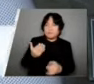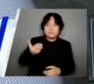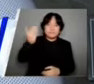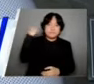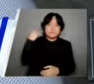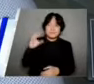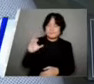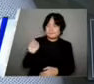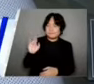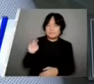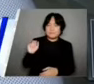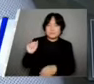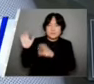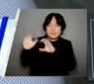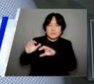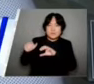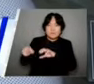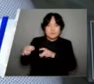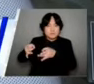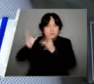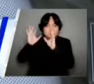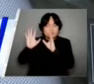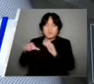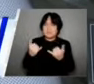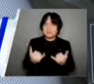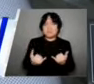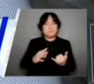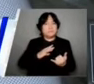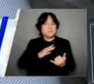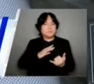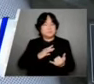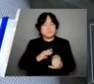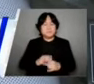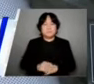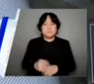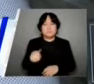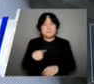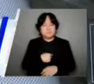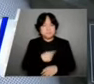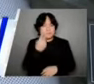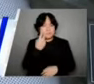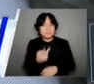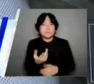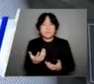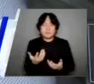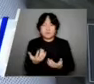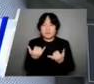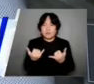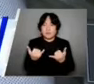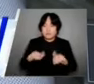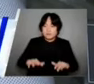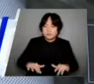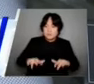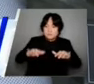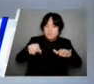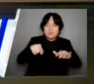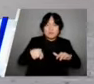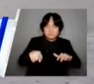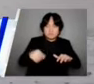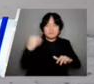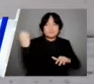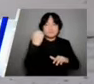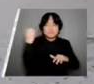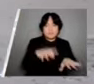talagang mag-evacuate. But na ngayon, napansin namin mas marami na yung nag-evacuate habang pataas pa lang po yung tubig.